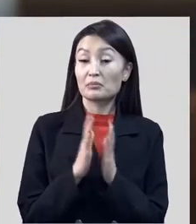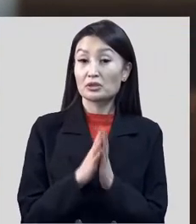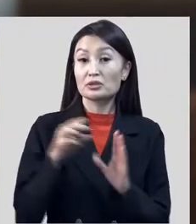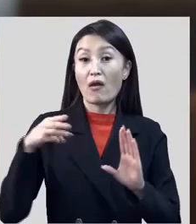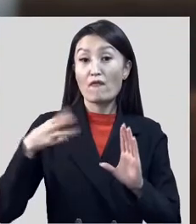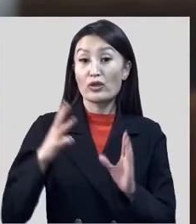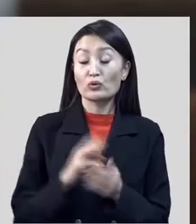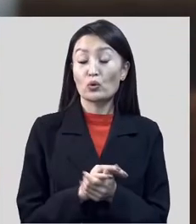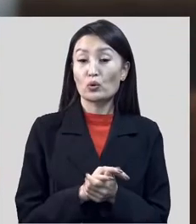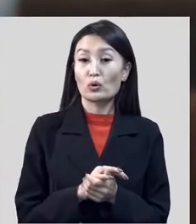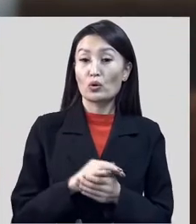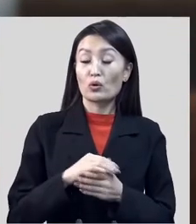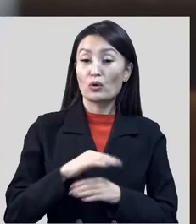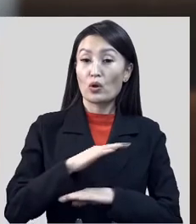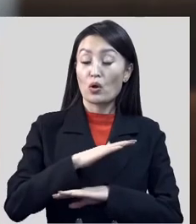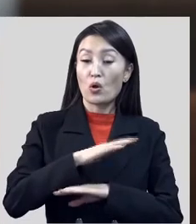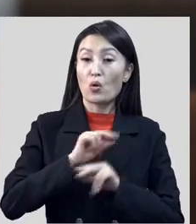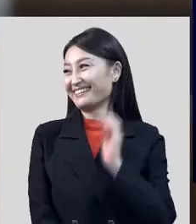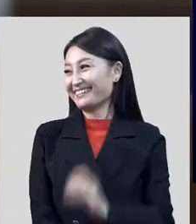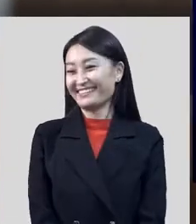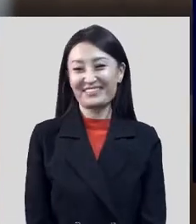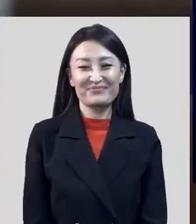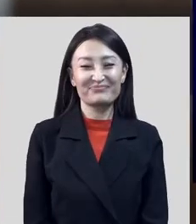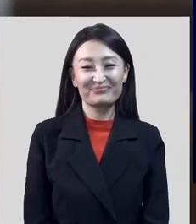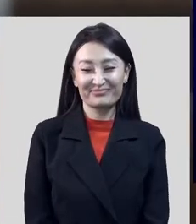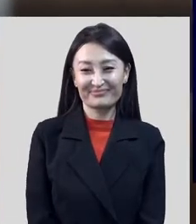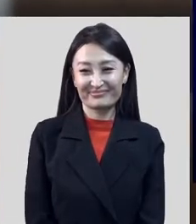видеоролик уроки тетушки совы